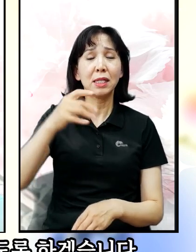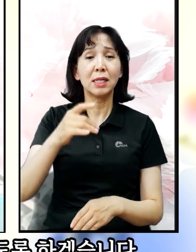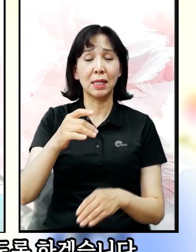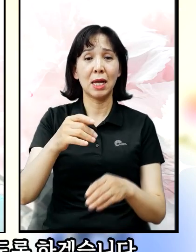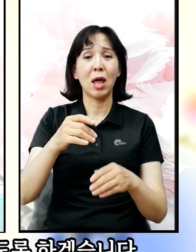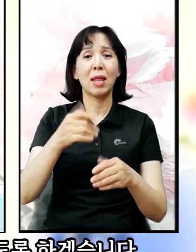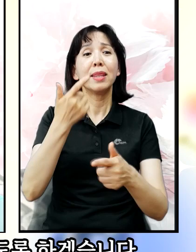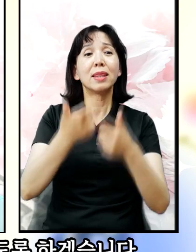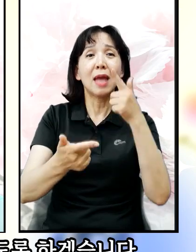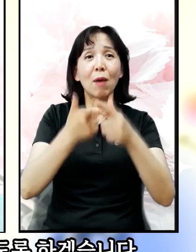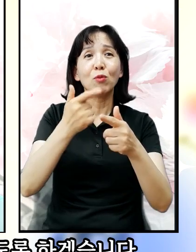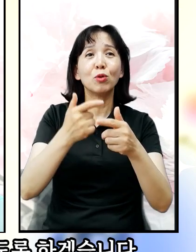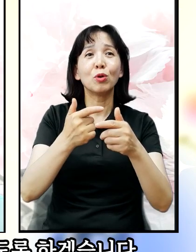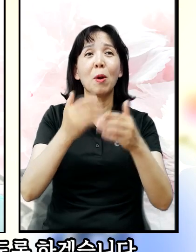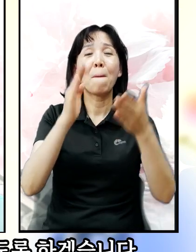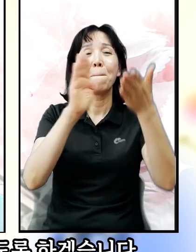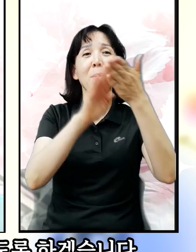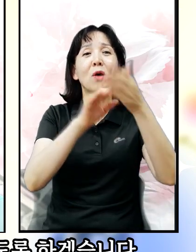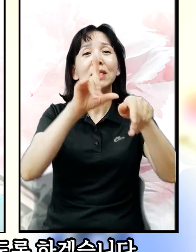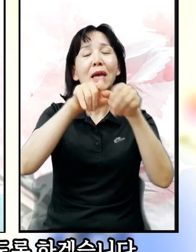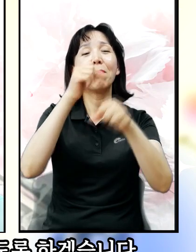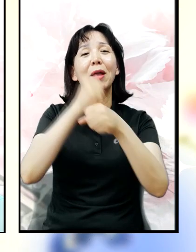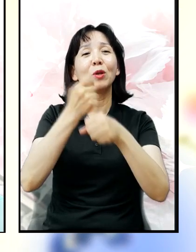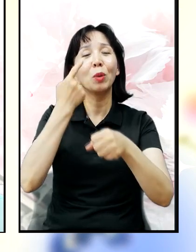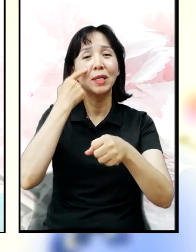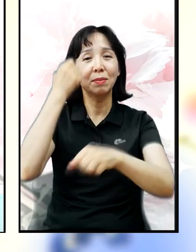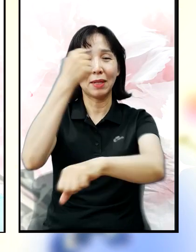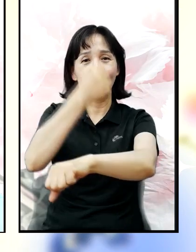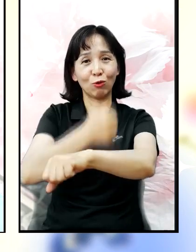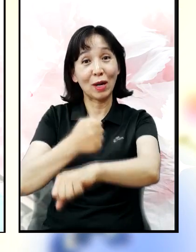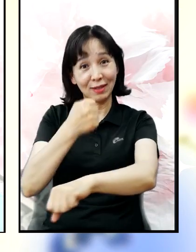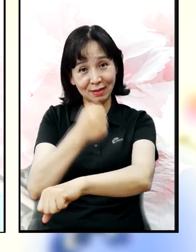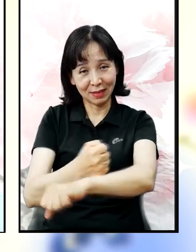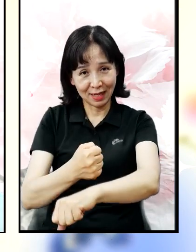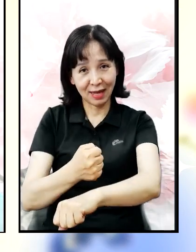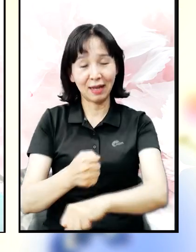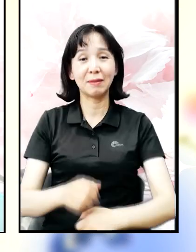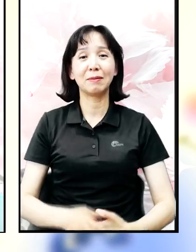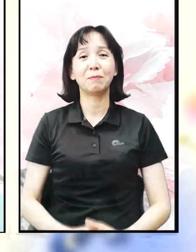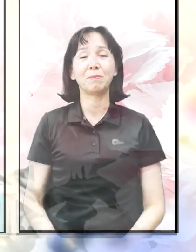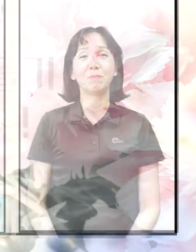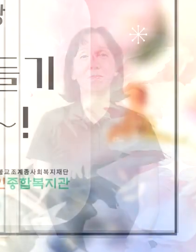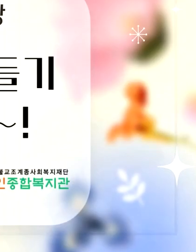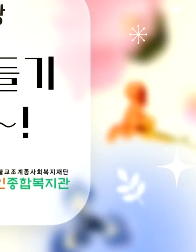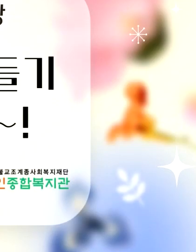느낌의 원목 벽시계를 한번 만들어 보도록 하겠습니다. 수고하셨습니다.